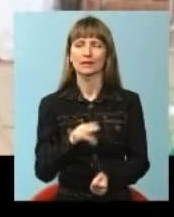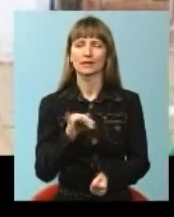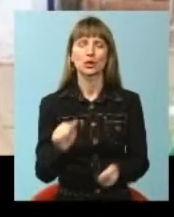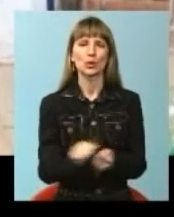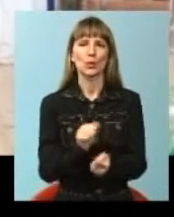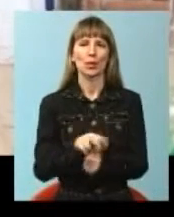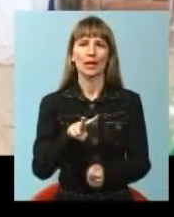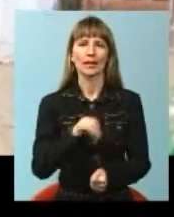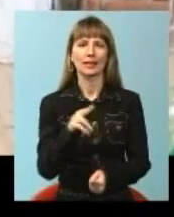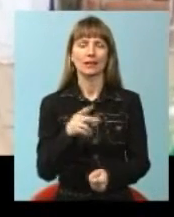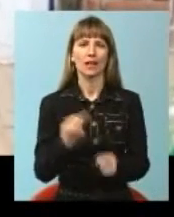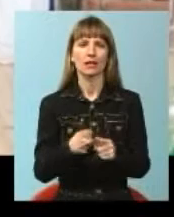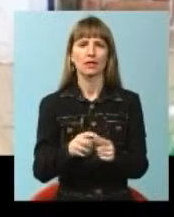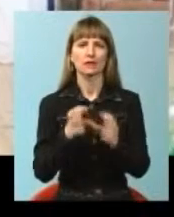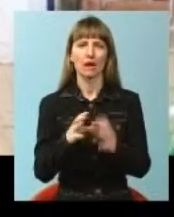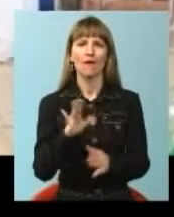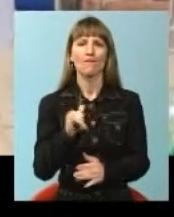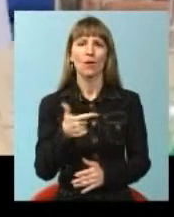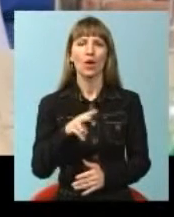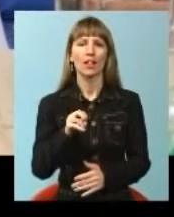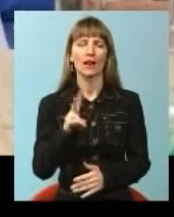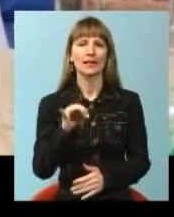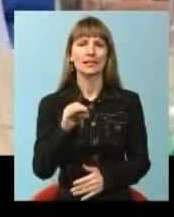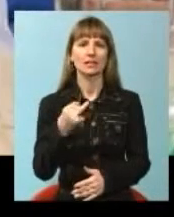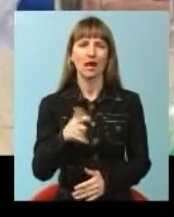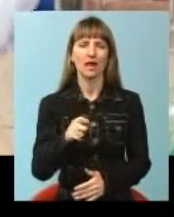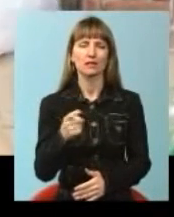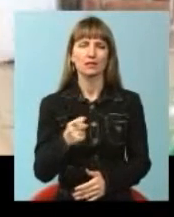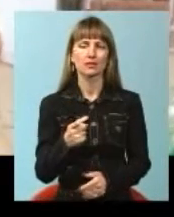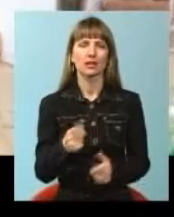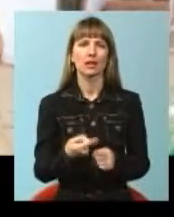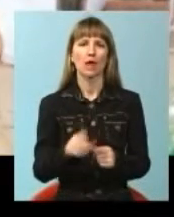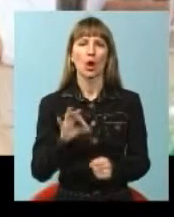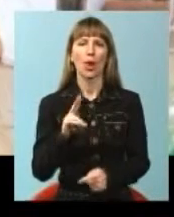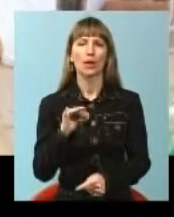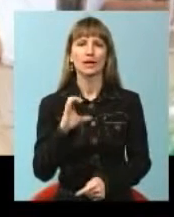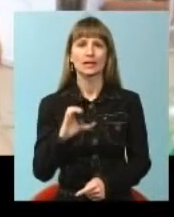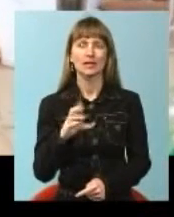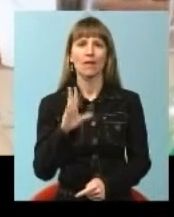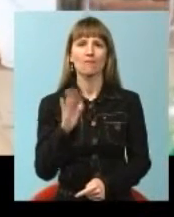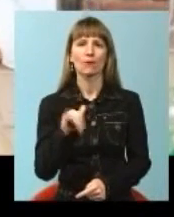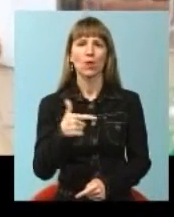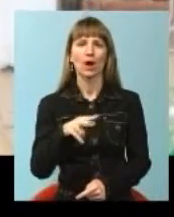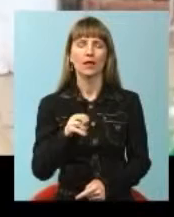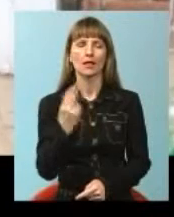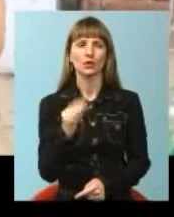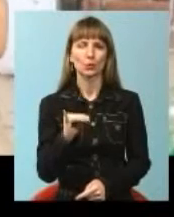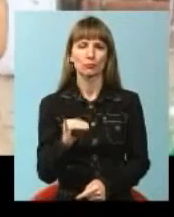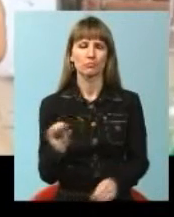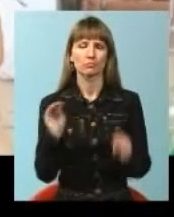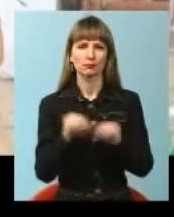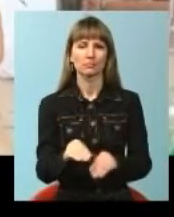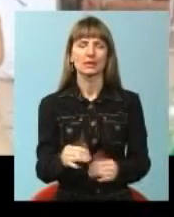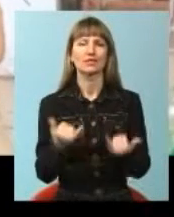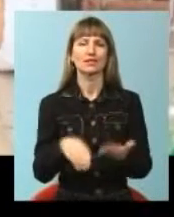це заморожений вуглекислий газ або двоокис вуглецю. Ось він в таких гранулах у нас знаходиться. І зараз